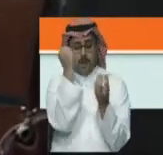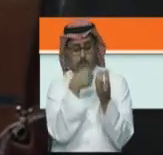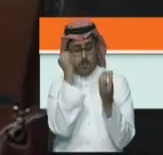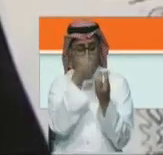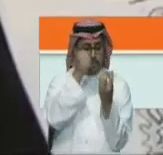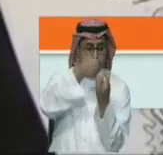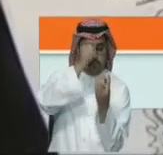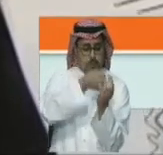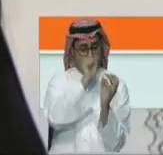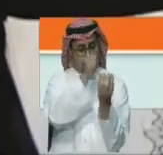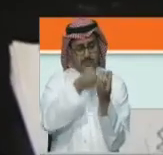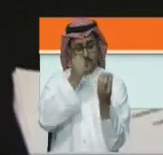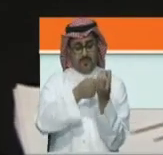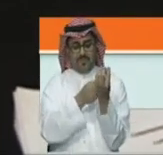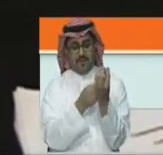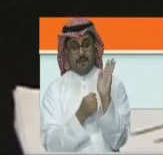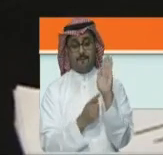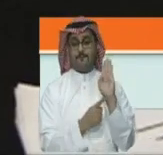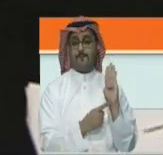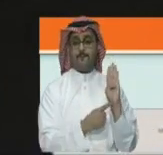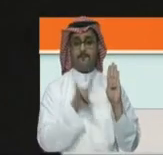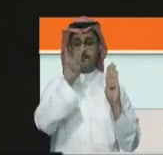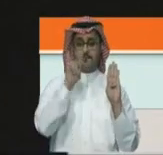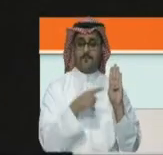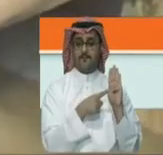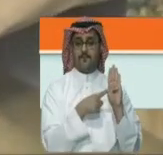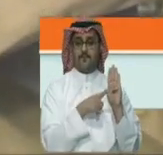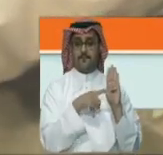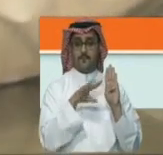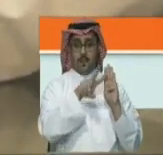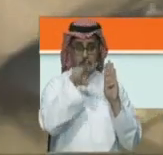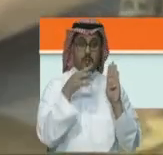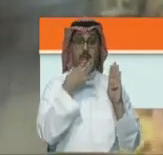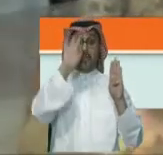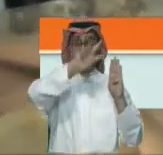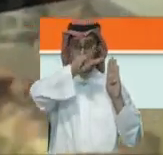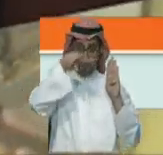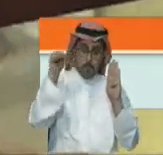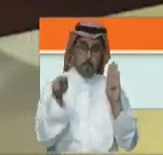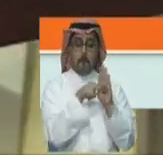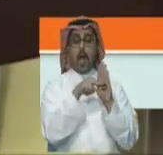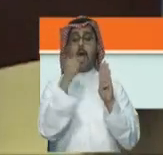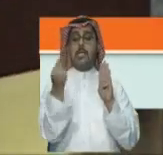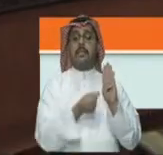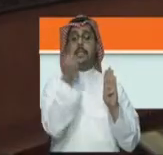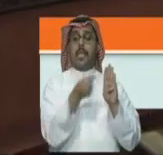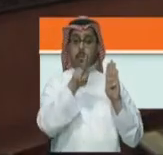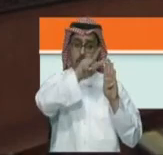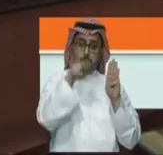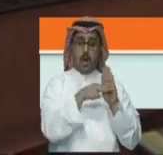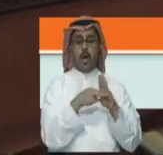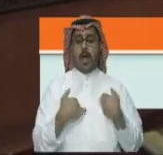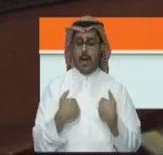لهوايته لتبرز وتزدهر جعلته ينتقل بها لتصبح علامة تجارية خاصة.